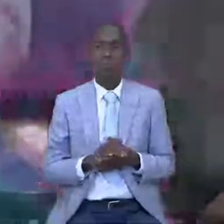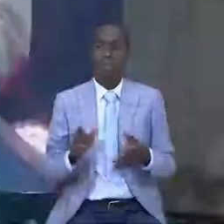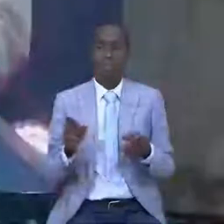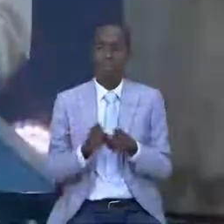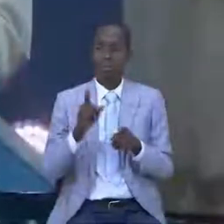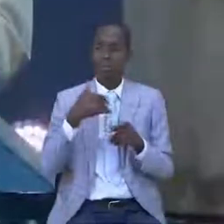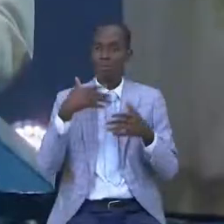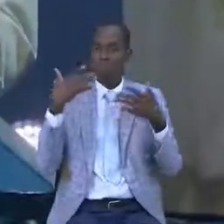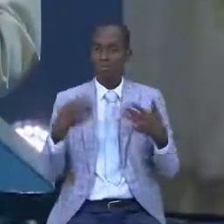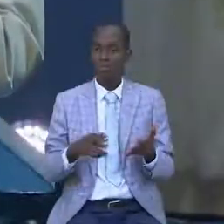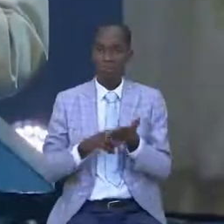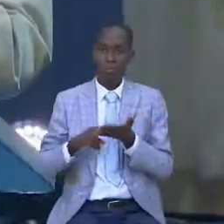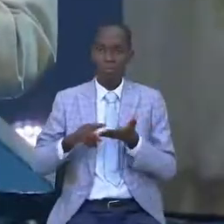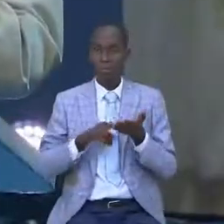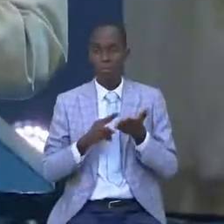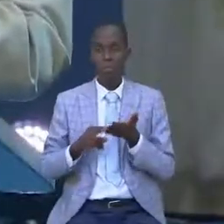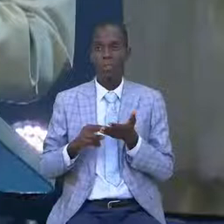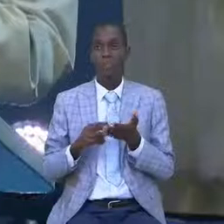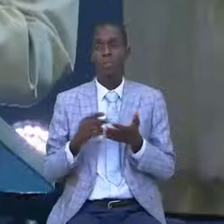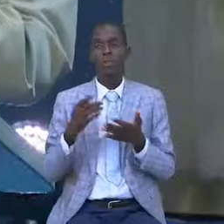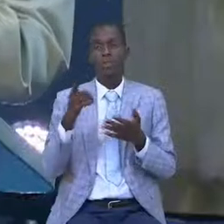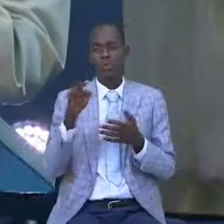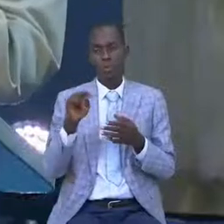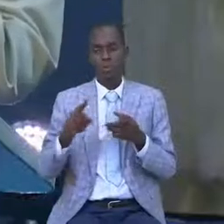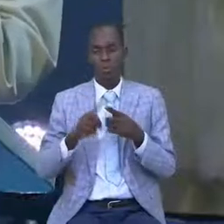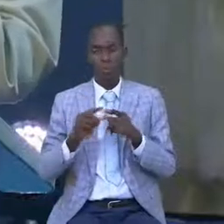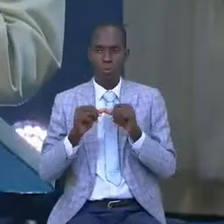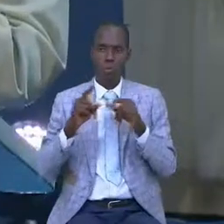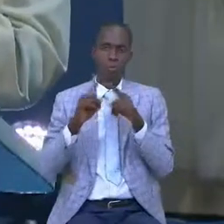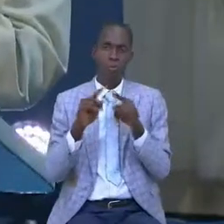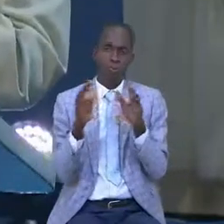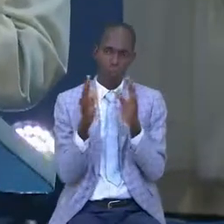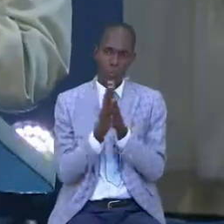Préparez-vous en attendant les miracles